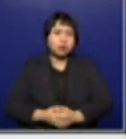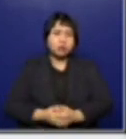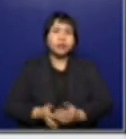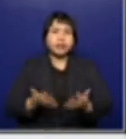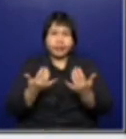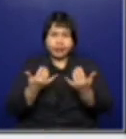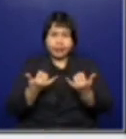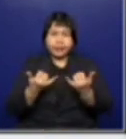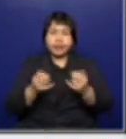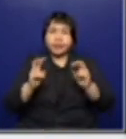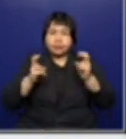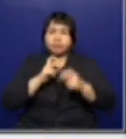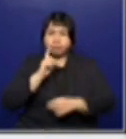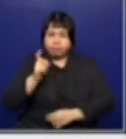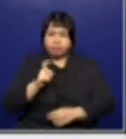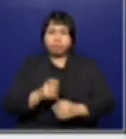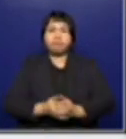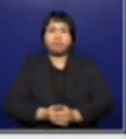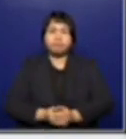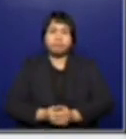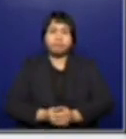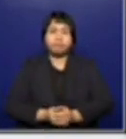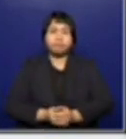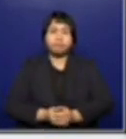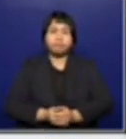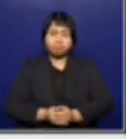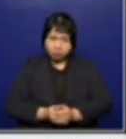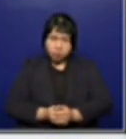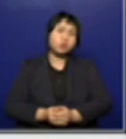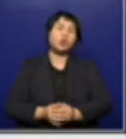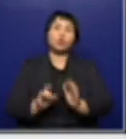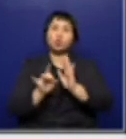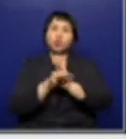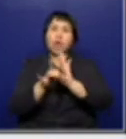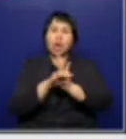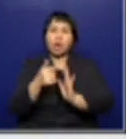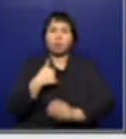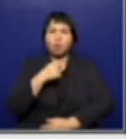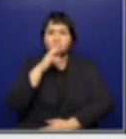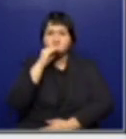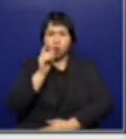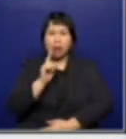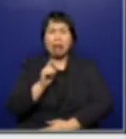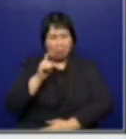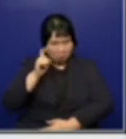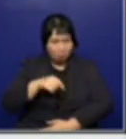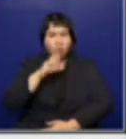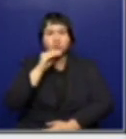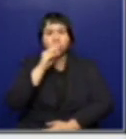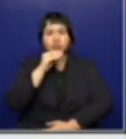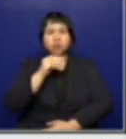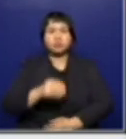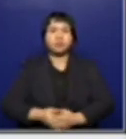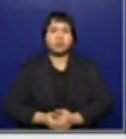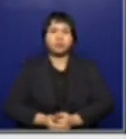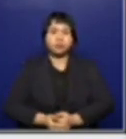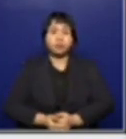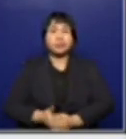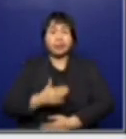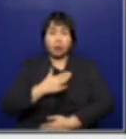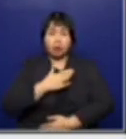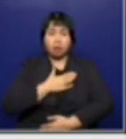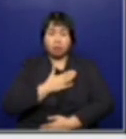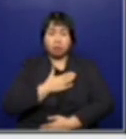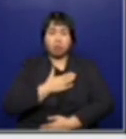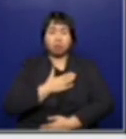ด็นส่วนประเด็นสุดท้ายที่ผมต้องพูดถึงวันนี้ไม่พูดไม่ได้คือผมนำเส